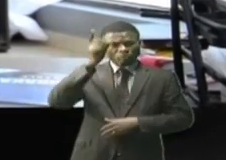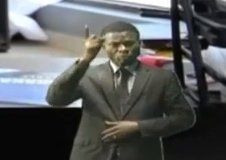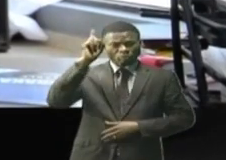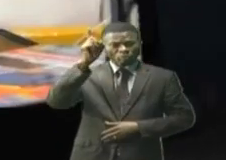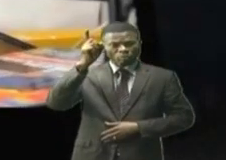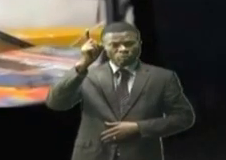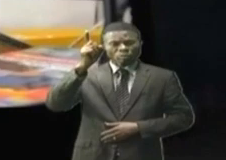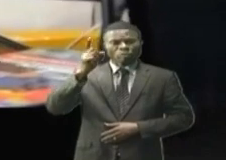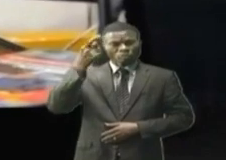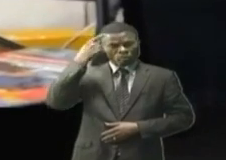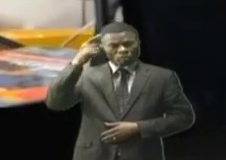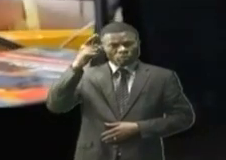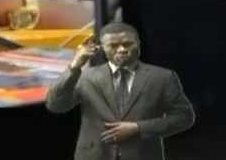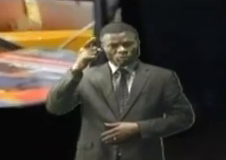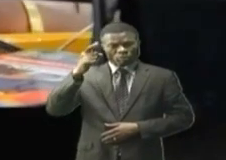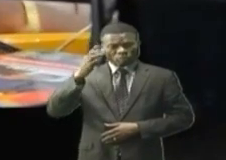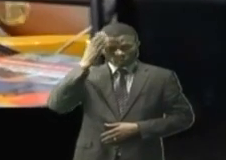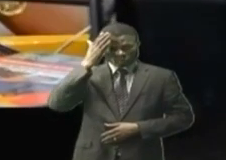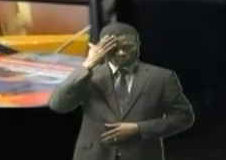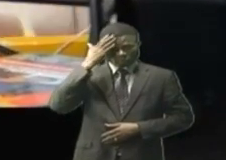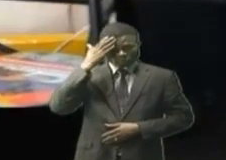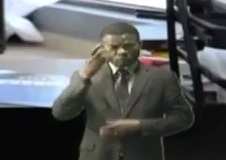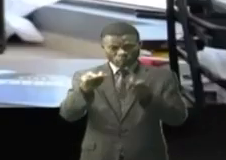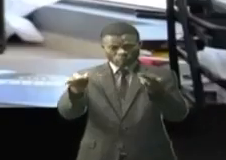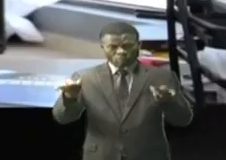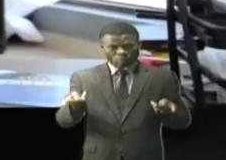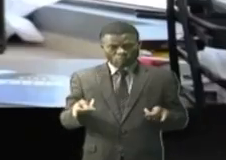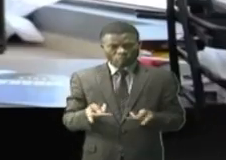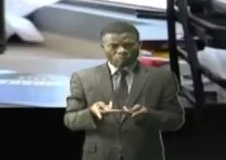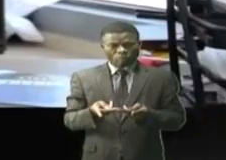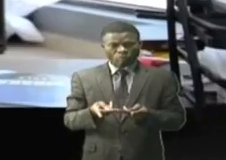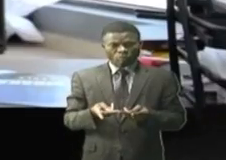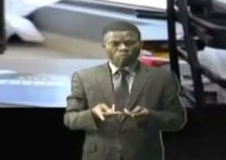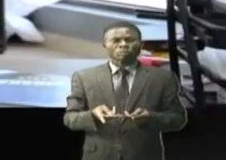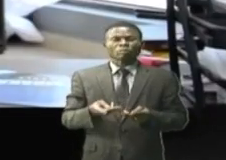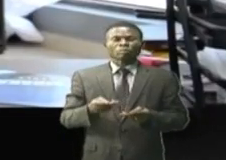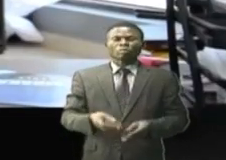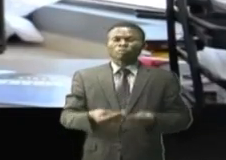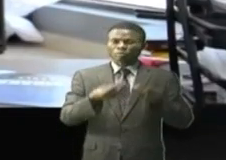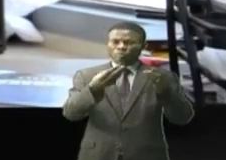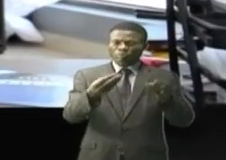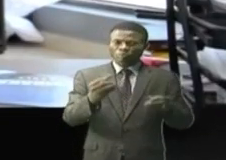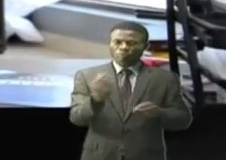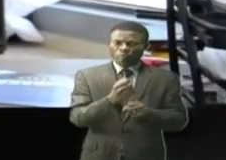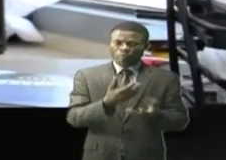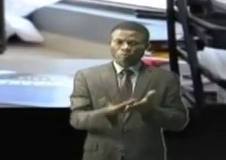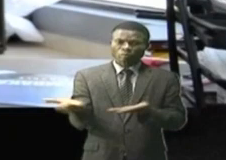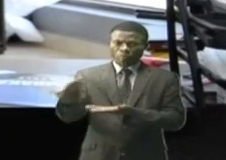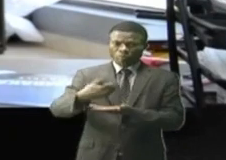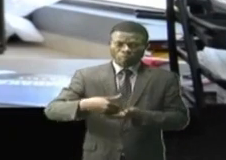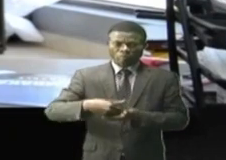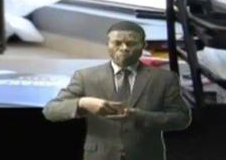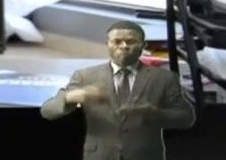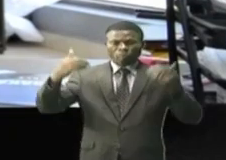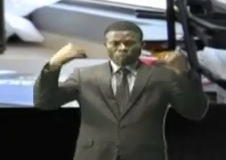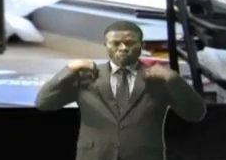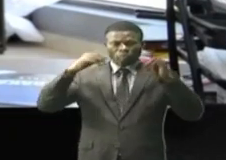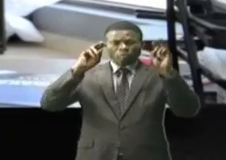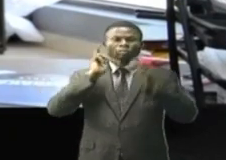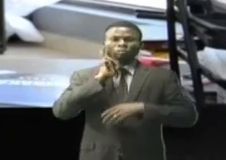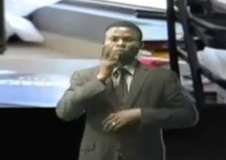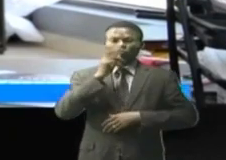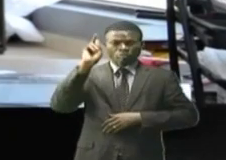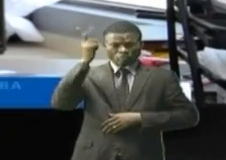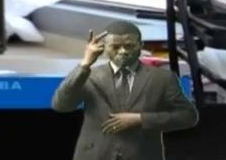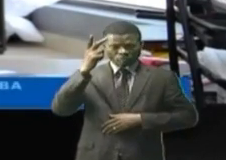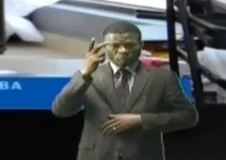but de pouvoir repérer des sites. La commission est à pied d'œuvre. Au retour du gouverneur de la ville, nous aurons un